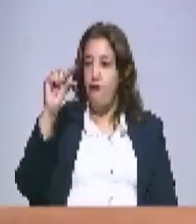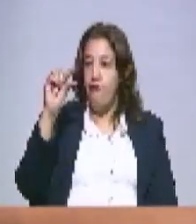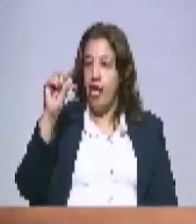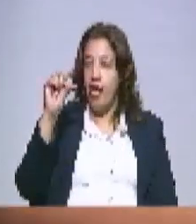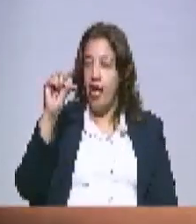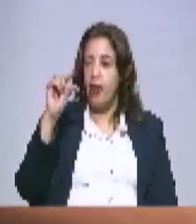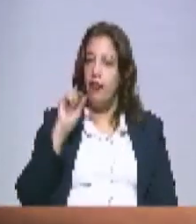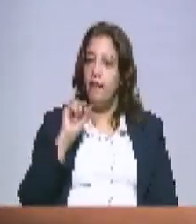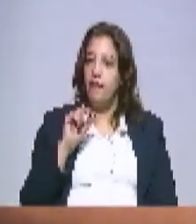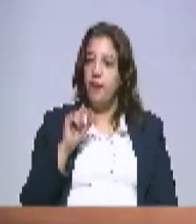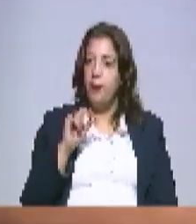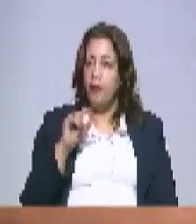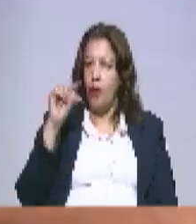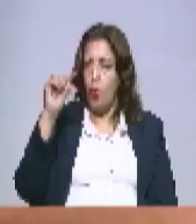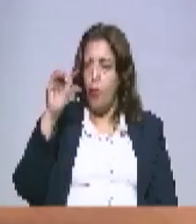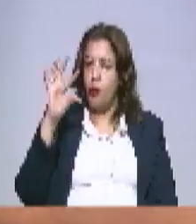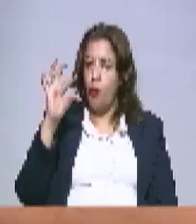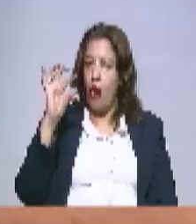كده.